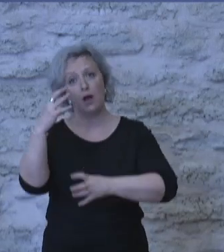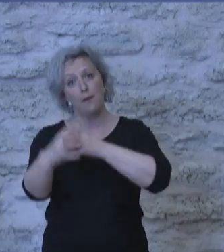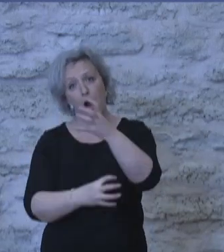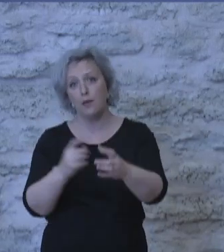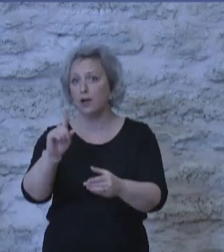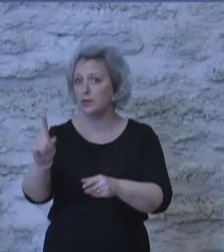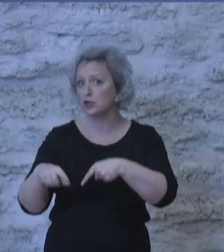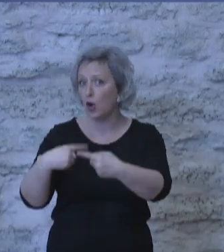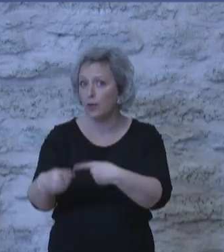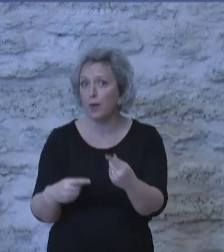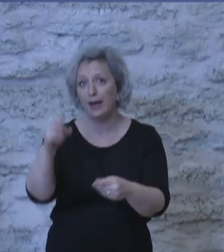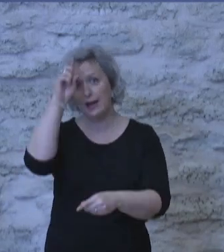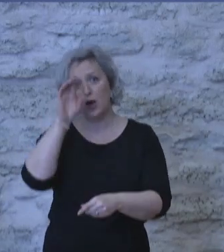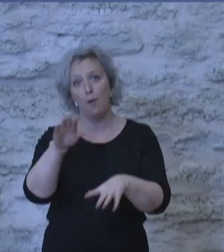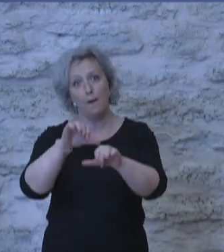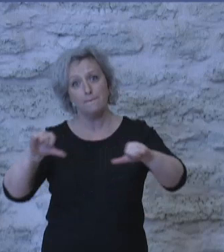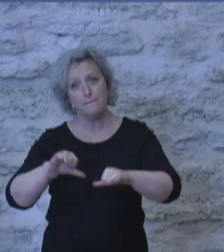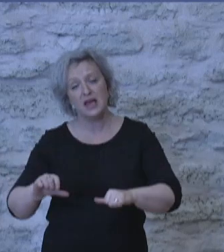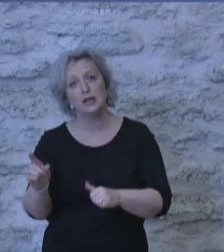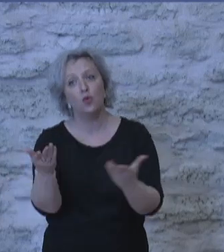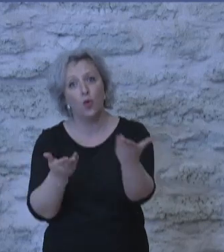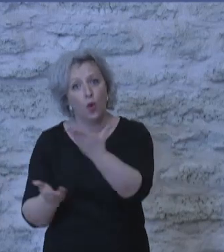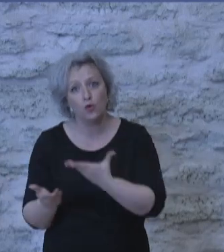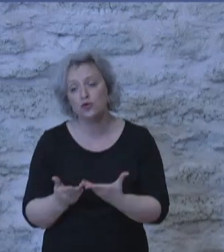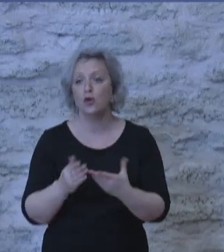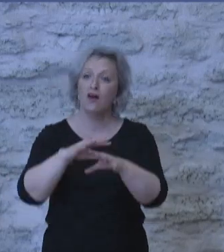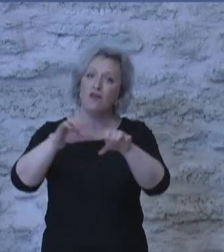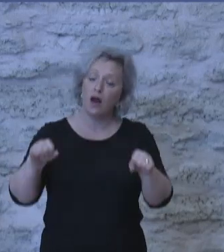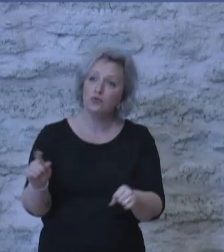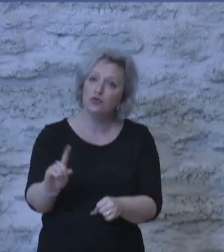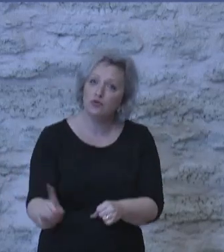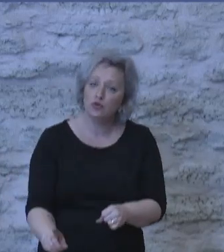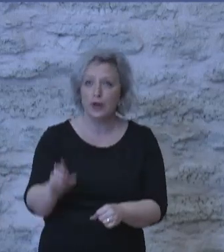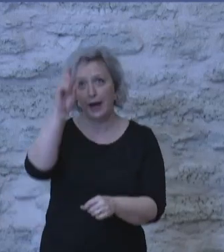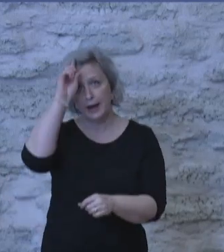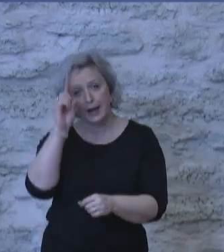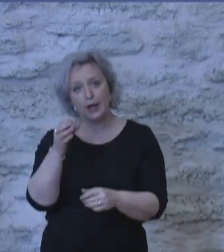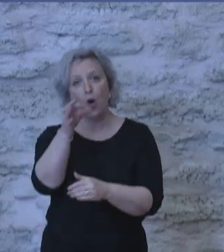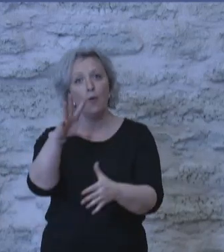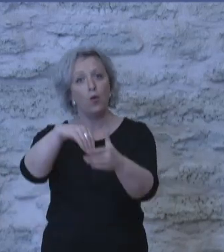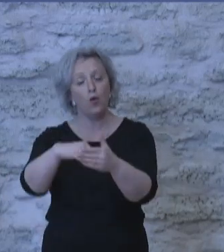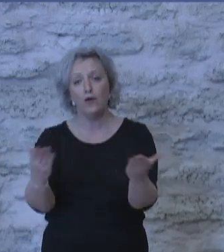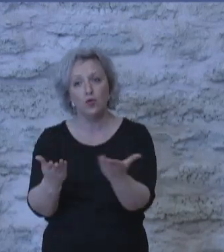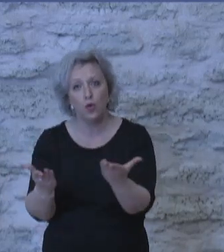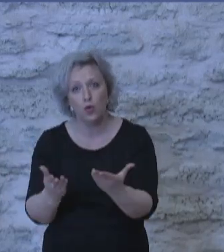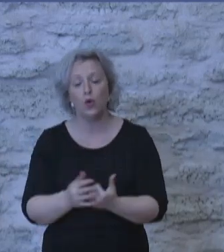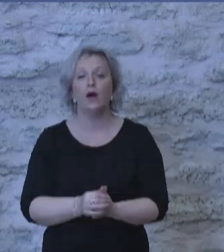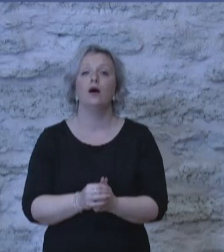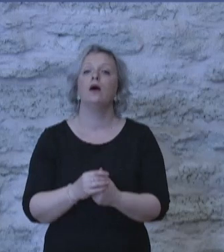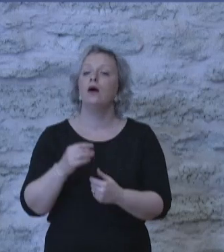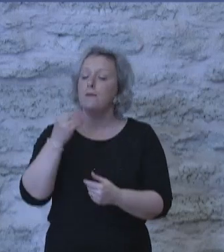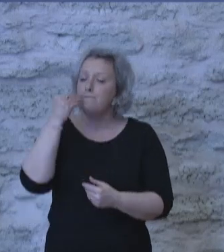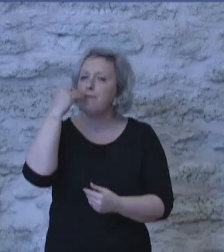kust kulgevad riikide piirid, misugused on riikide valitsusvormid, misugused riigid kuuluvad, misugustesse organisatsioonidesse. Saate